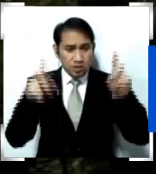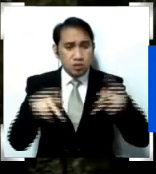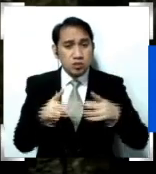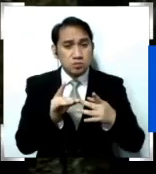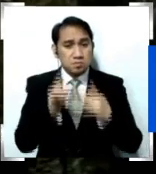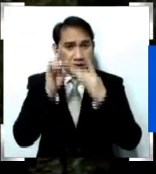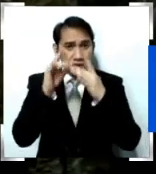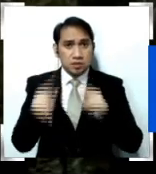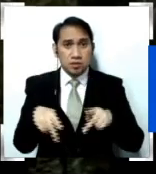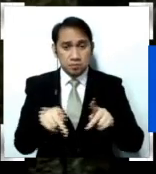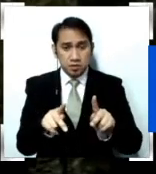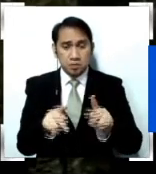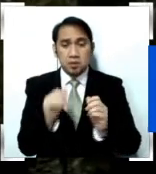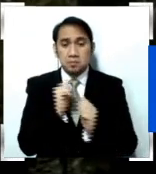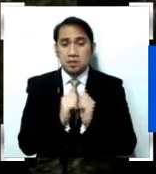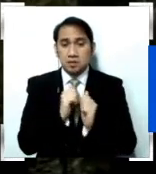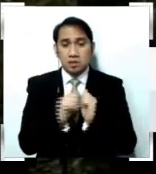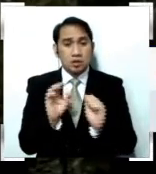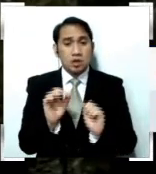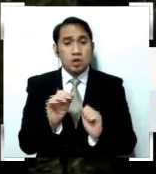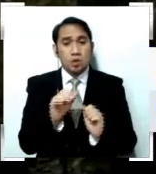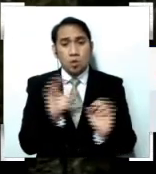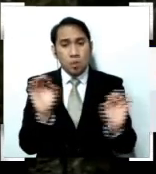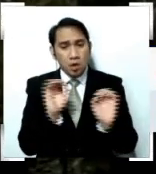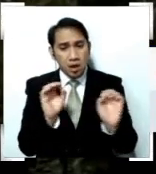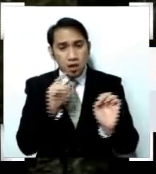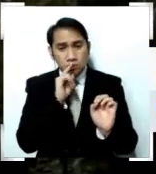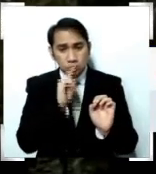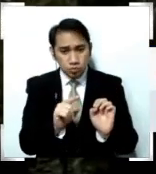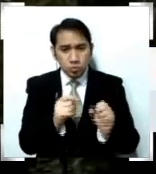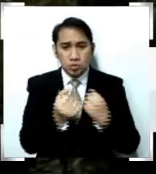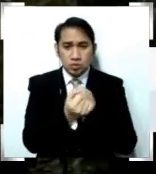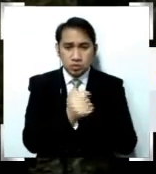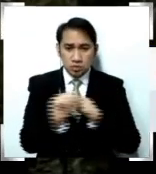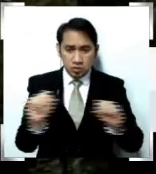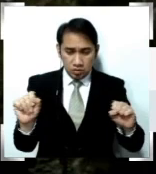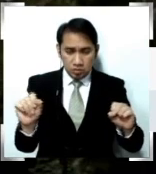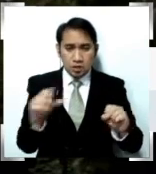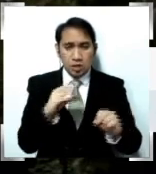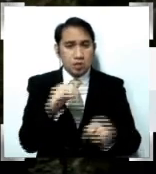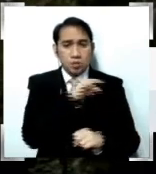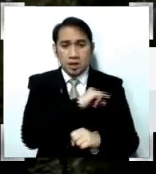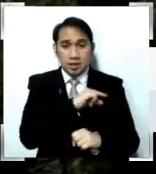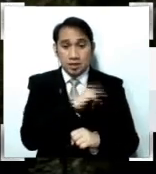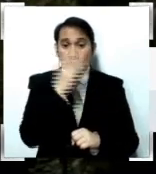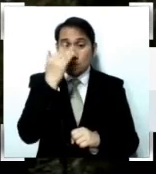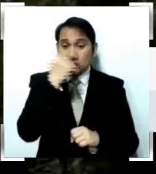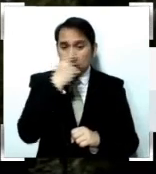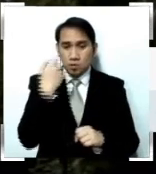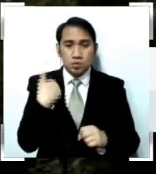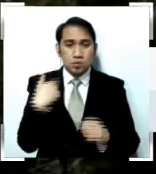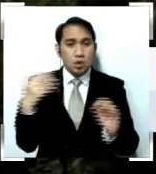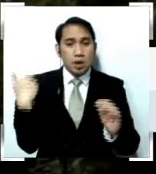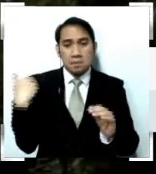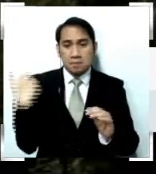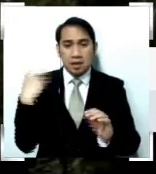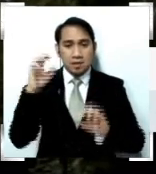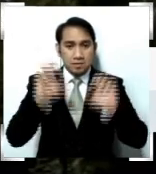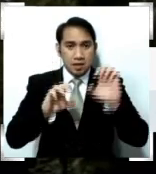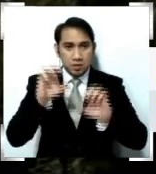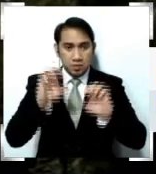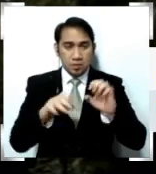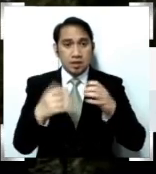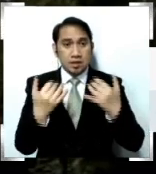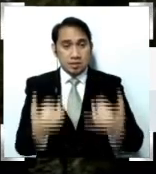tayong assurance ng safety, ng efficacy, tsaka ng quality kasi hindi siya i-evaluate ng FDA. The BSG Hospital